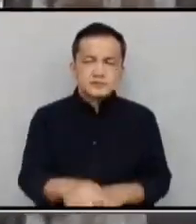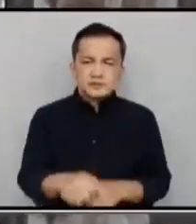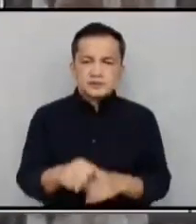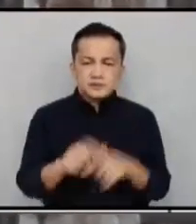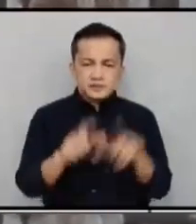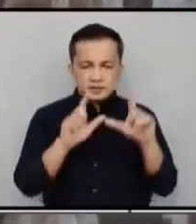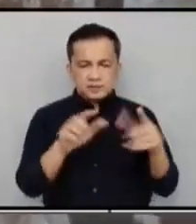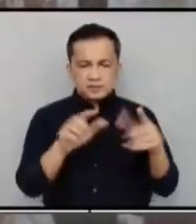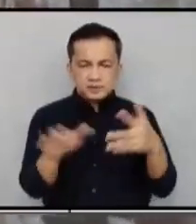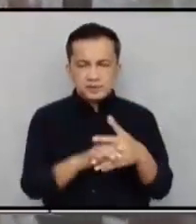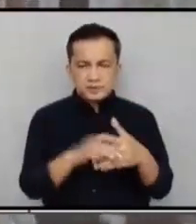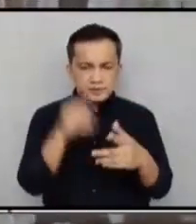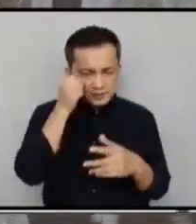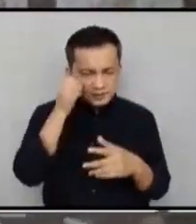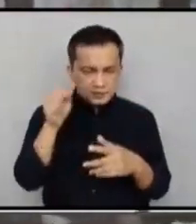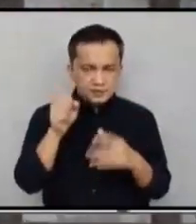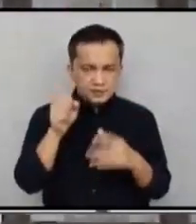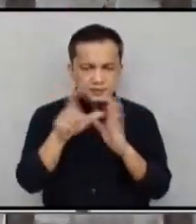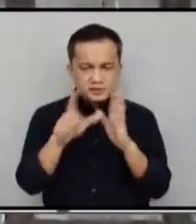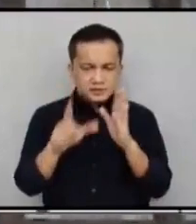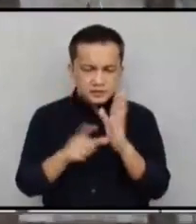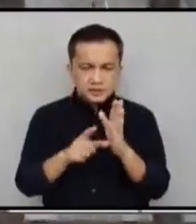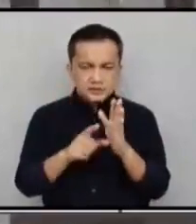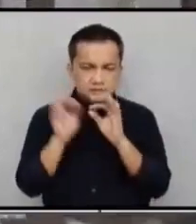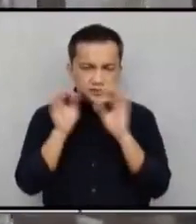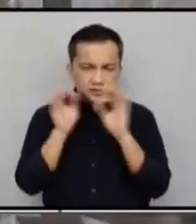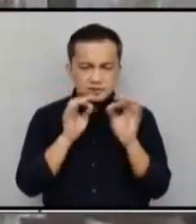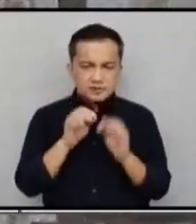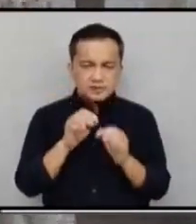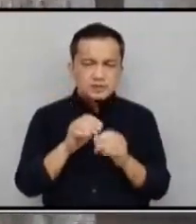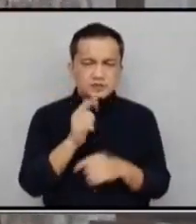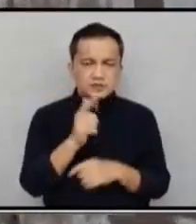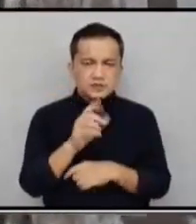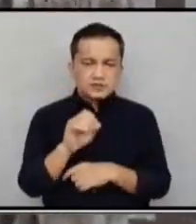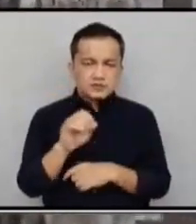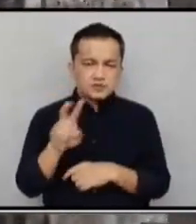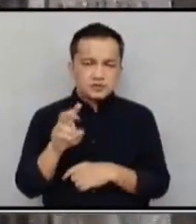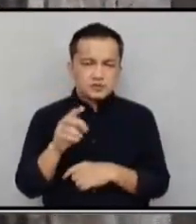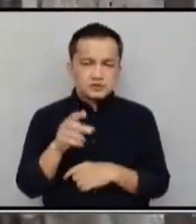sa Comprehensive Dangerous Drugs Act of 2002 ang suspect.